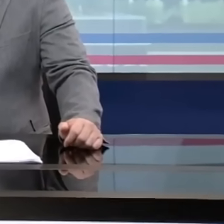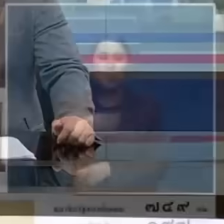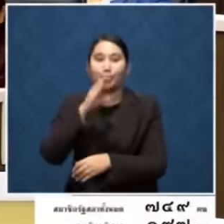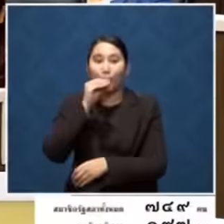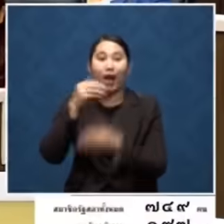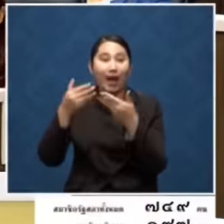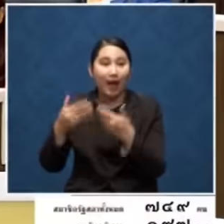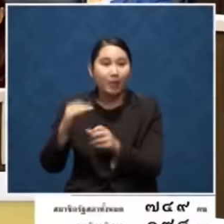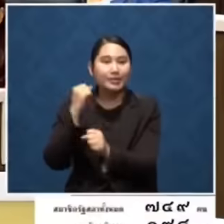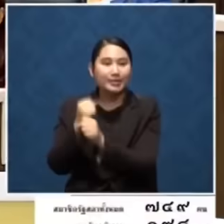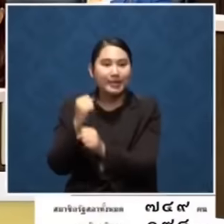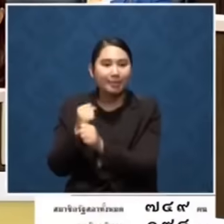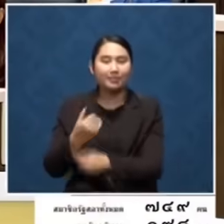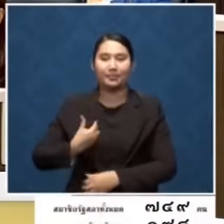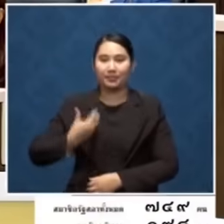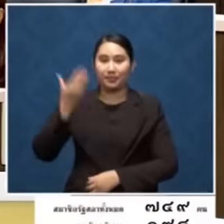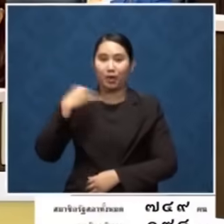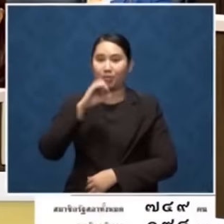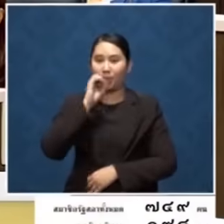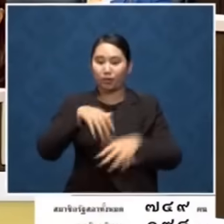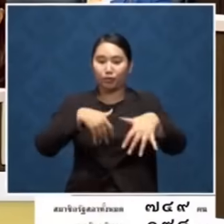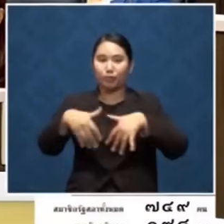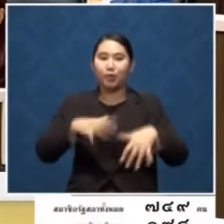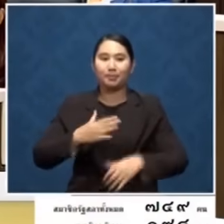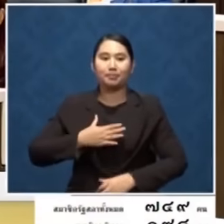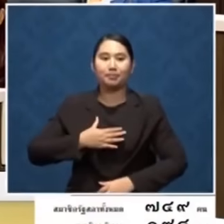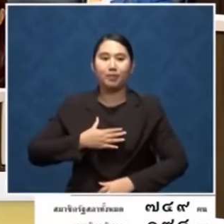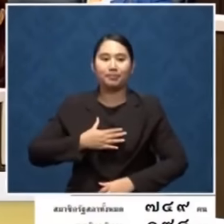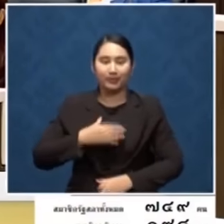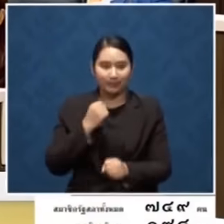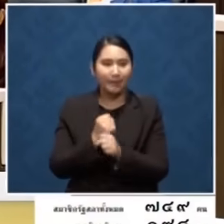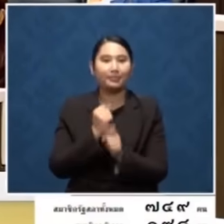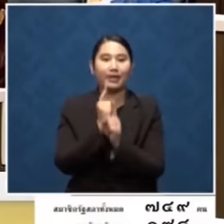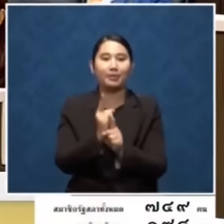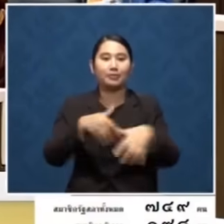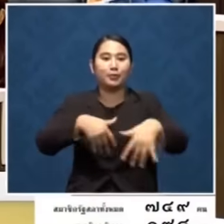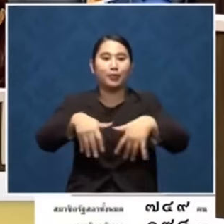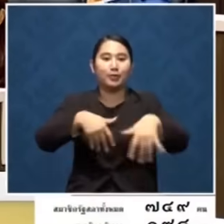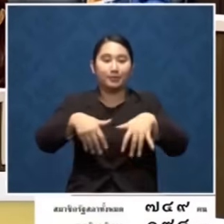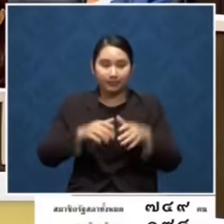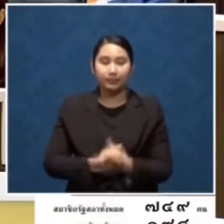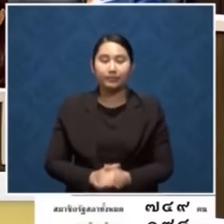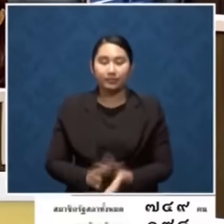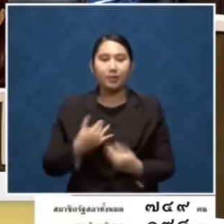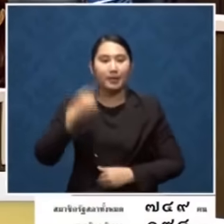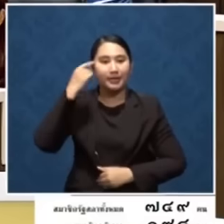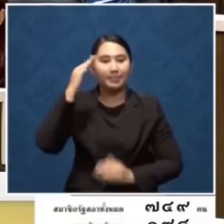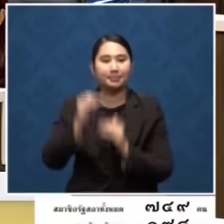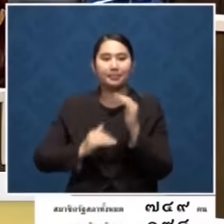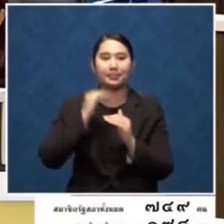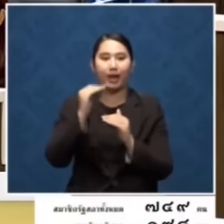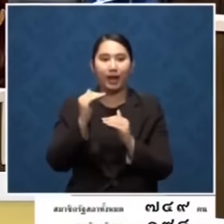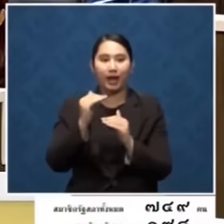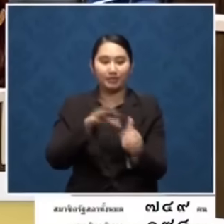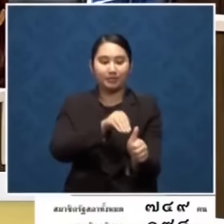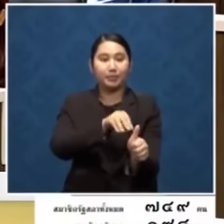ะเมื่อวานนี้1วันก่อนโหวตเลือกนายกรัฐมนตรีปรากฏมีประเด็นเรื่องของมาตรา112ใช่ไหมฮะที่มีการไปร้องว่าก้าว